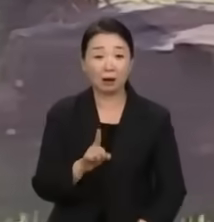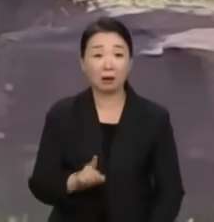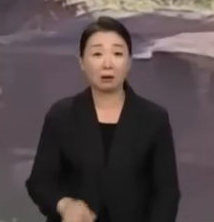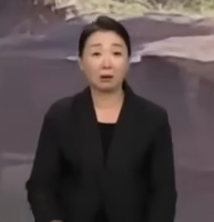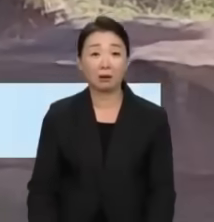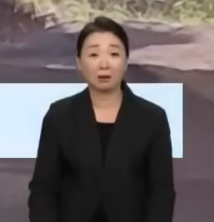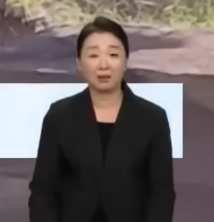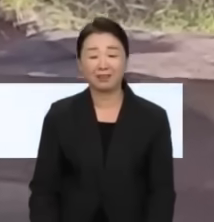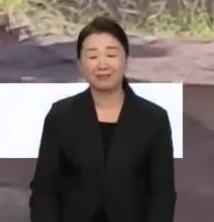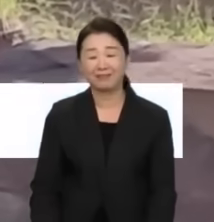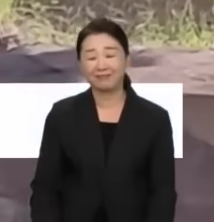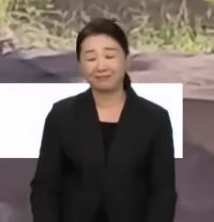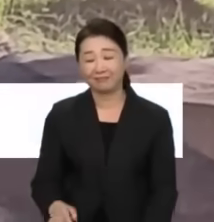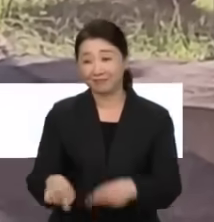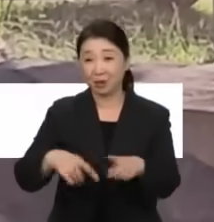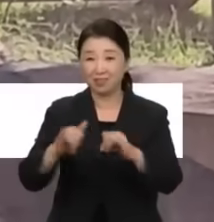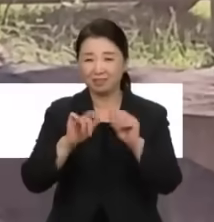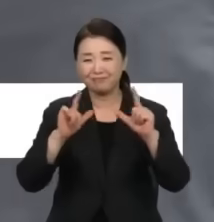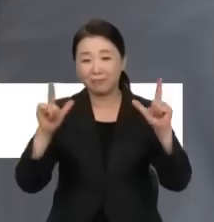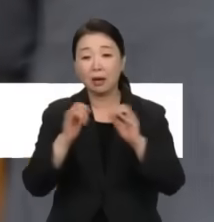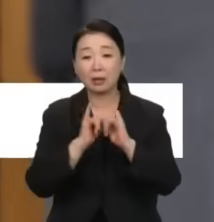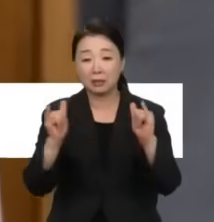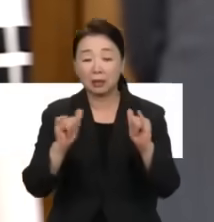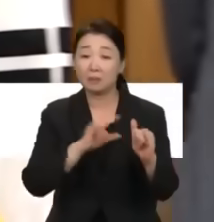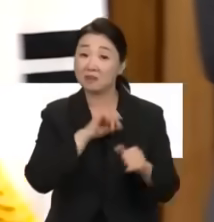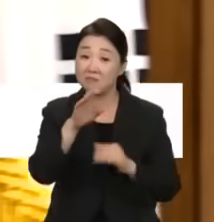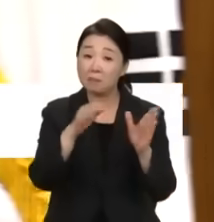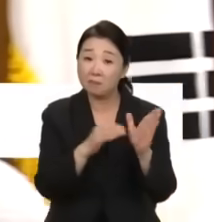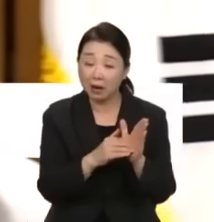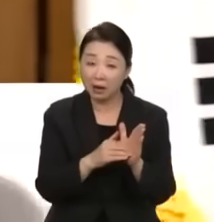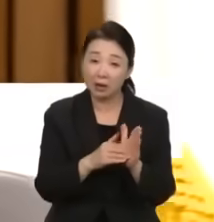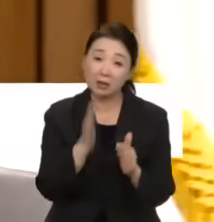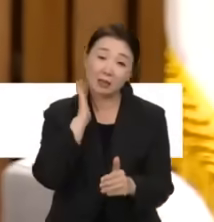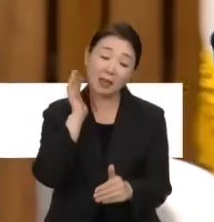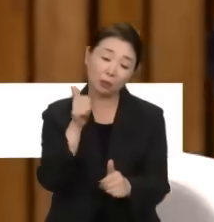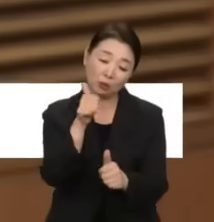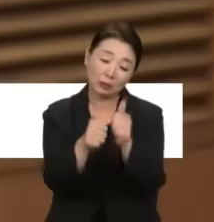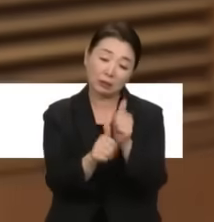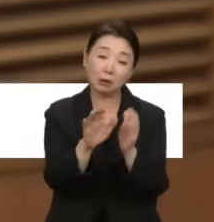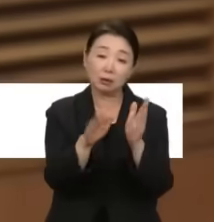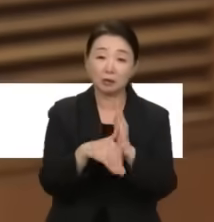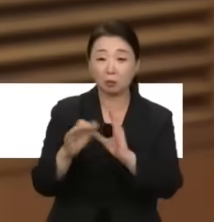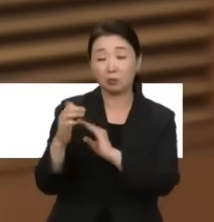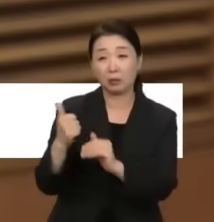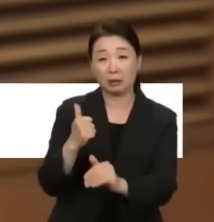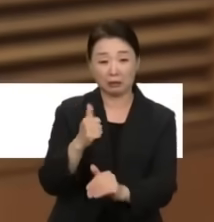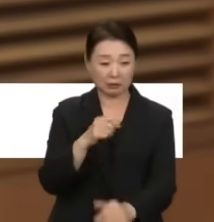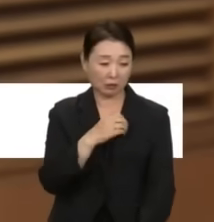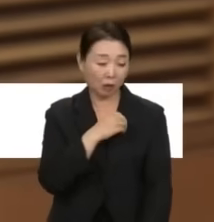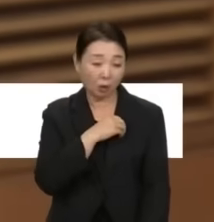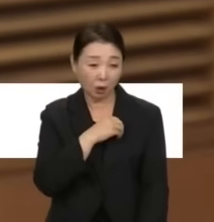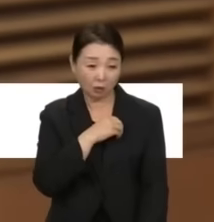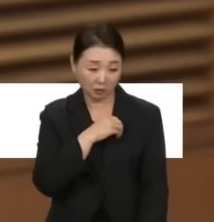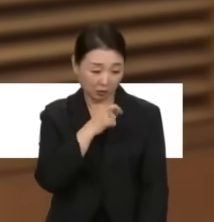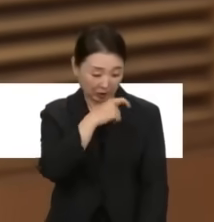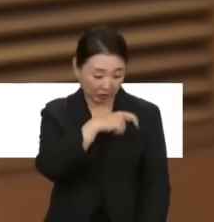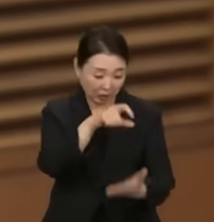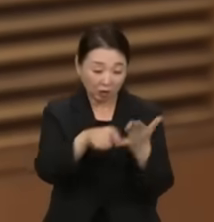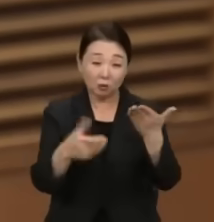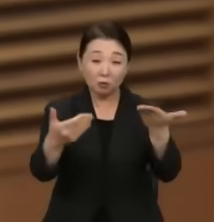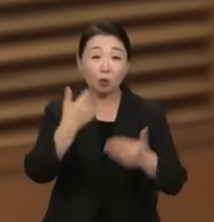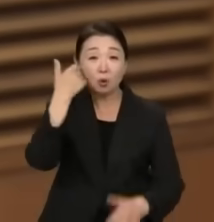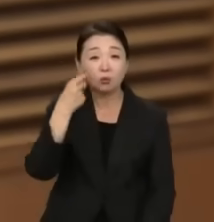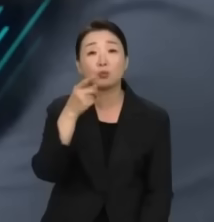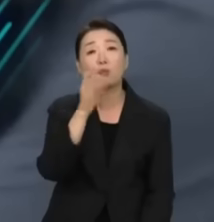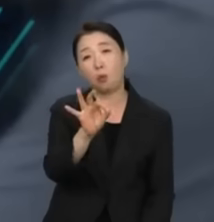그러면서 거물급 정치인 실명도 거론했습니다. 지난 대선 경선 당시 국민의힘 당원 명부를 준 건 홍준표 시장 측